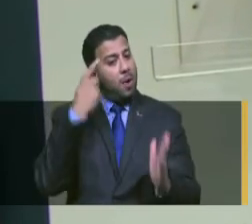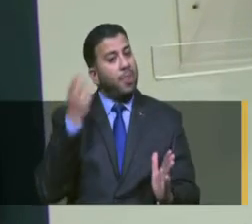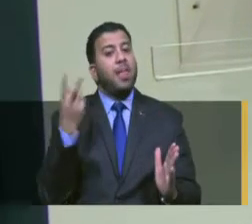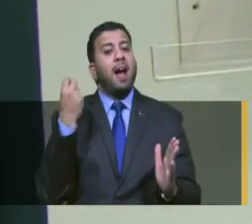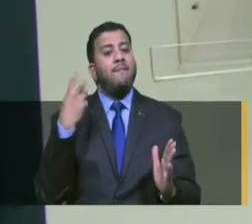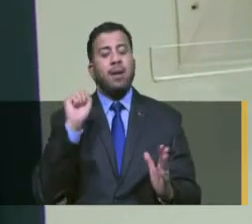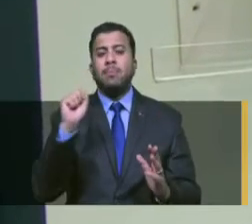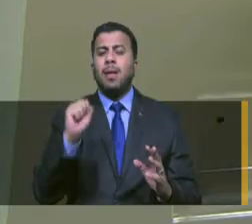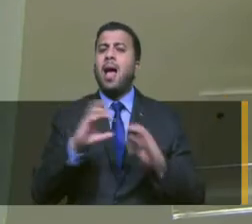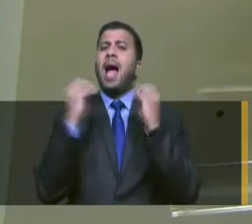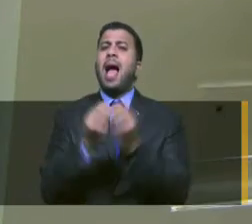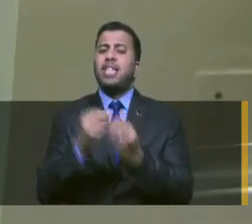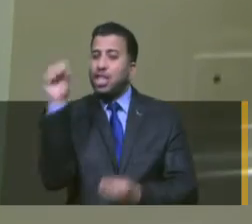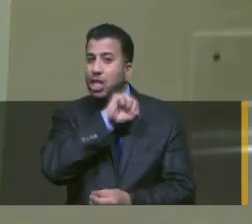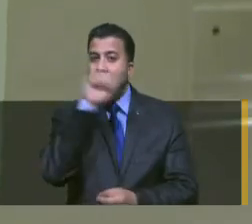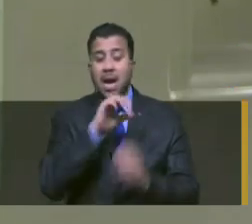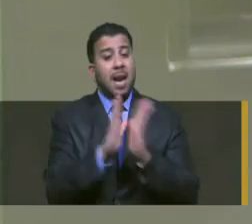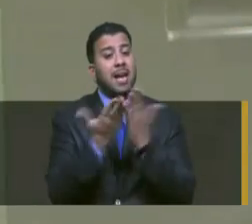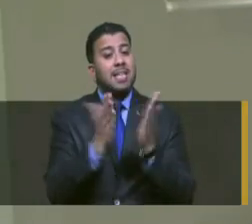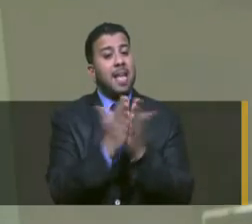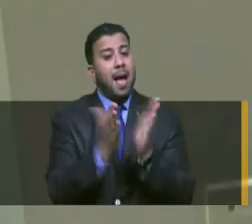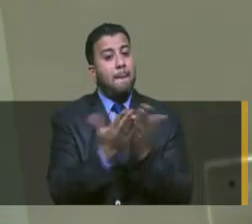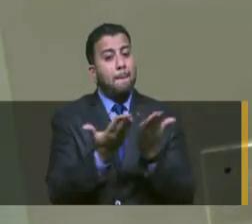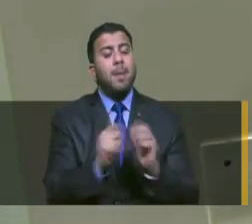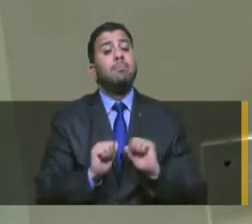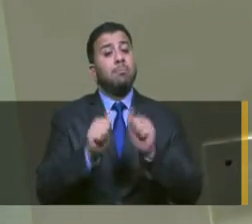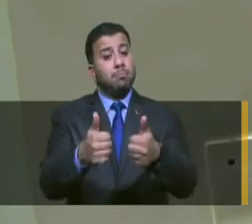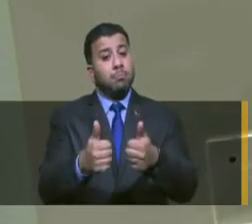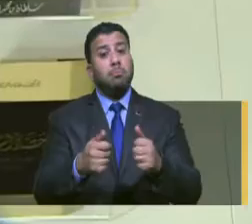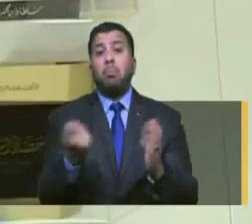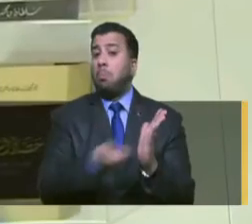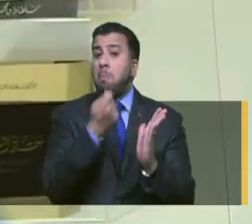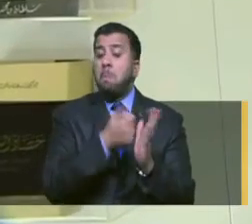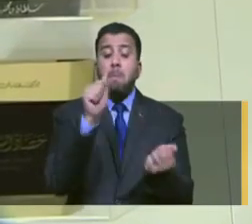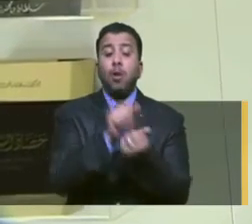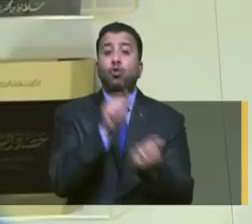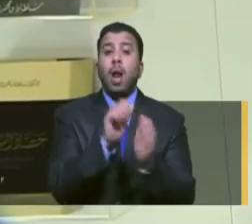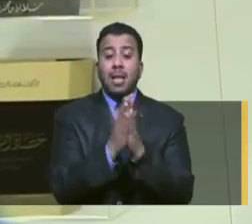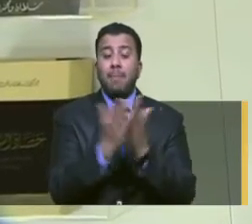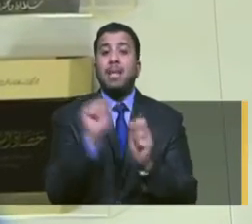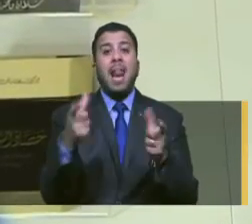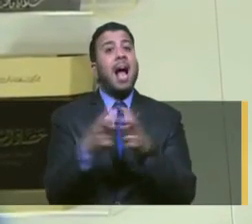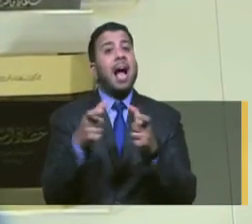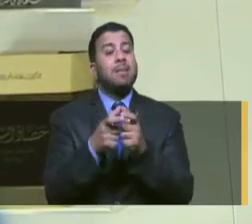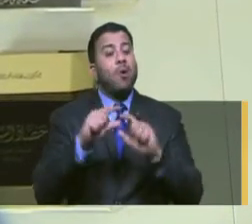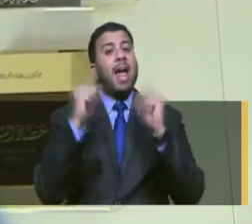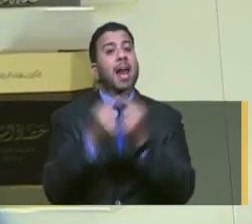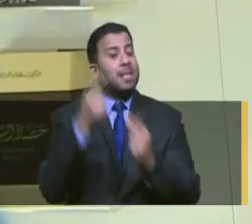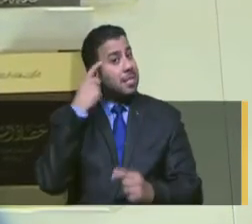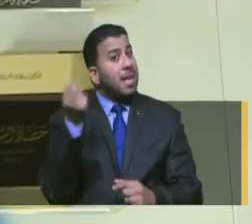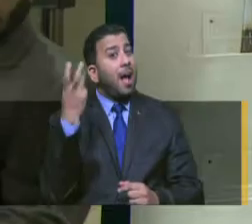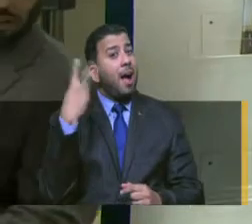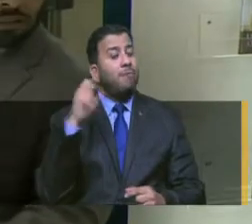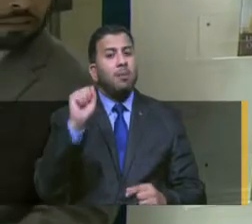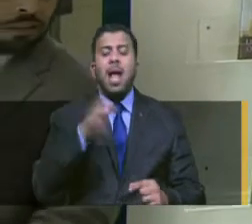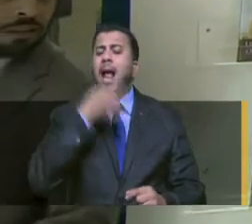عرضتها هيئة الشارقة للكتاب، بالإضافة إلى مشاركات لكل من منشورات القاسمي ودائرة الثقافة ومجموعة